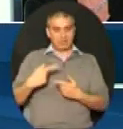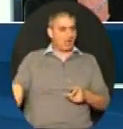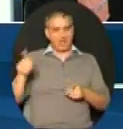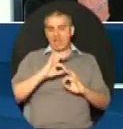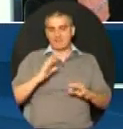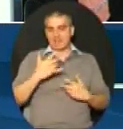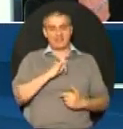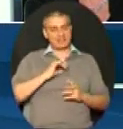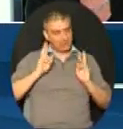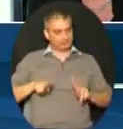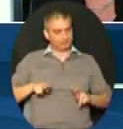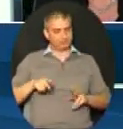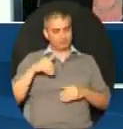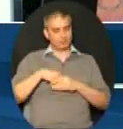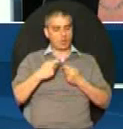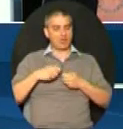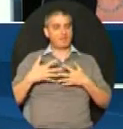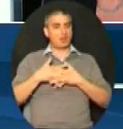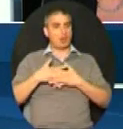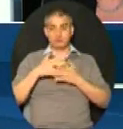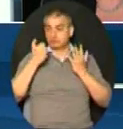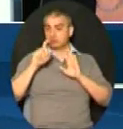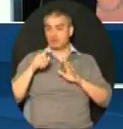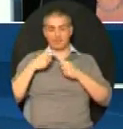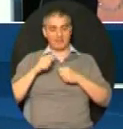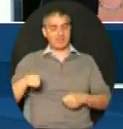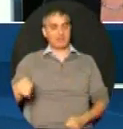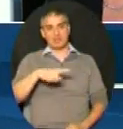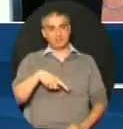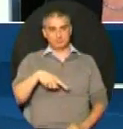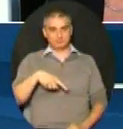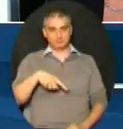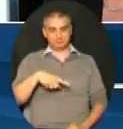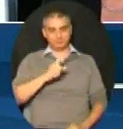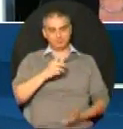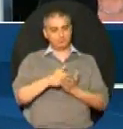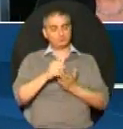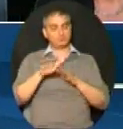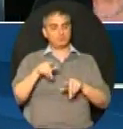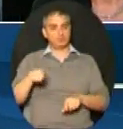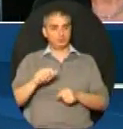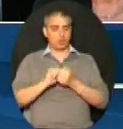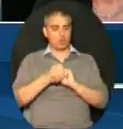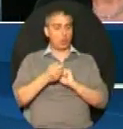אחד אינטרס מובהק מבין חברי הקואליציה, 61 חברי הכנסת, לא להמשיך את הממשלה הזאת,